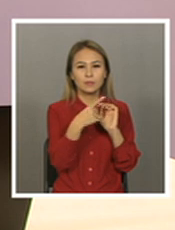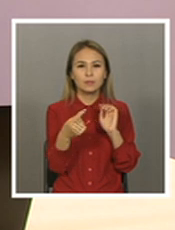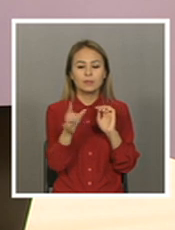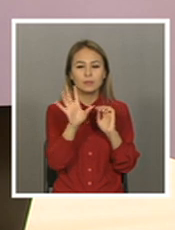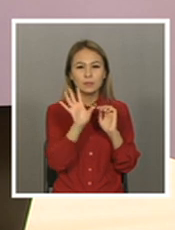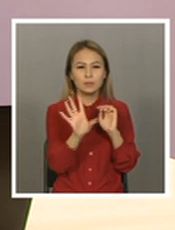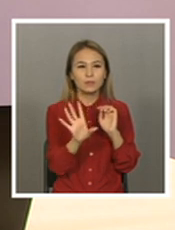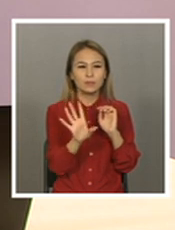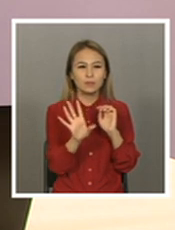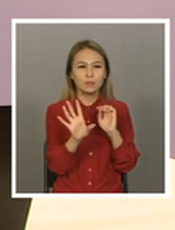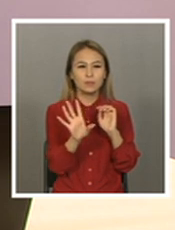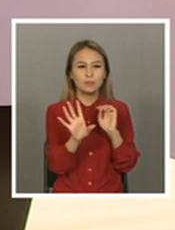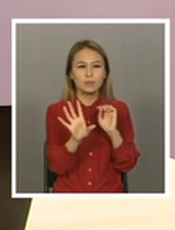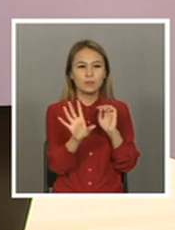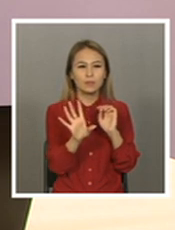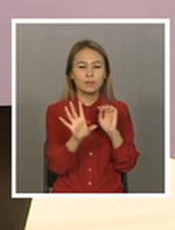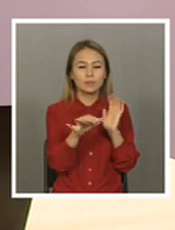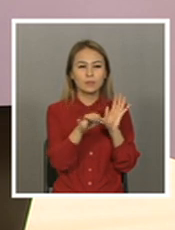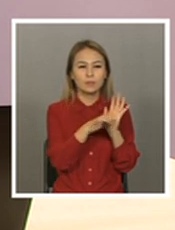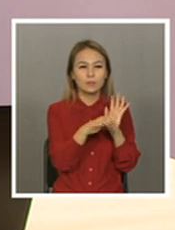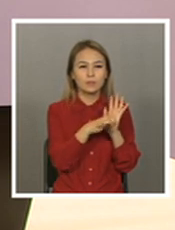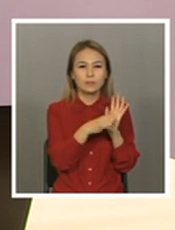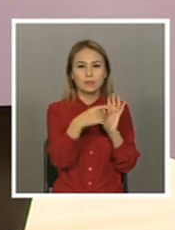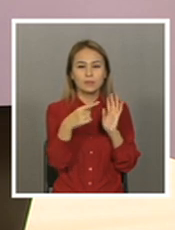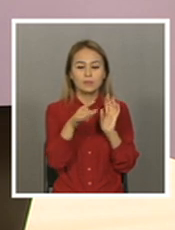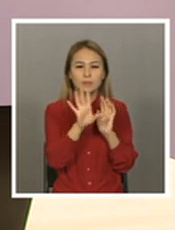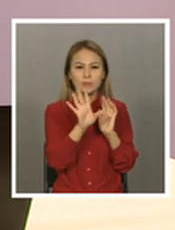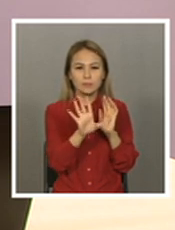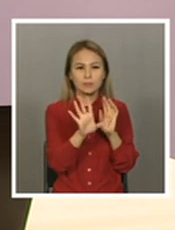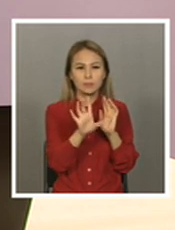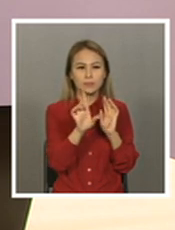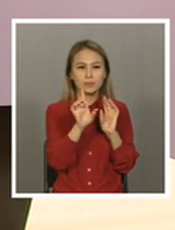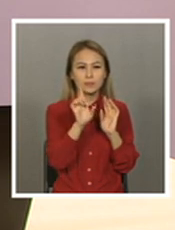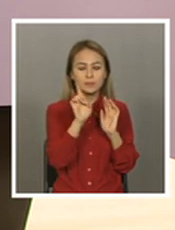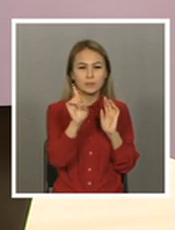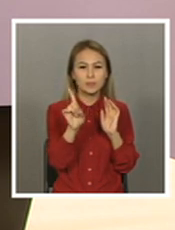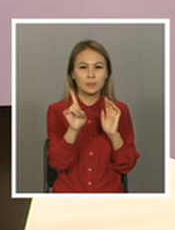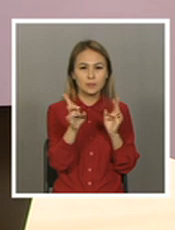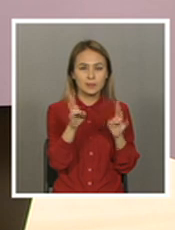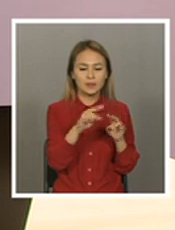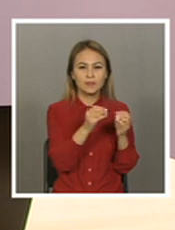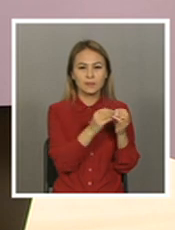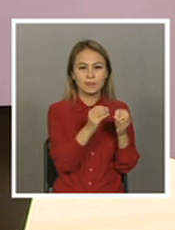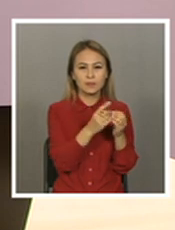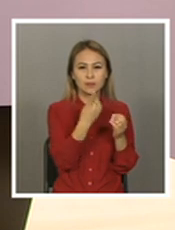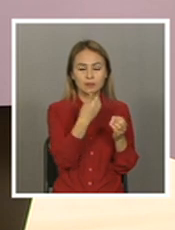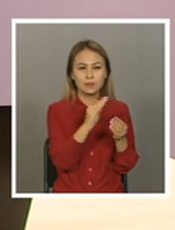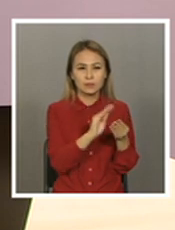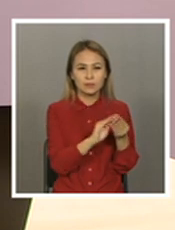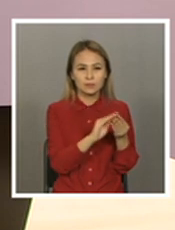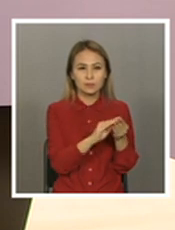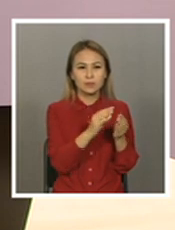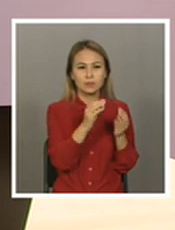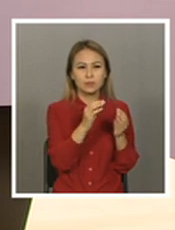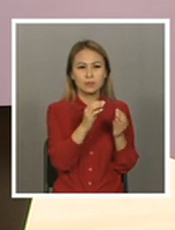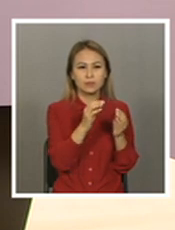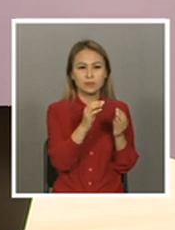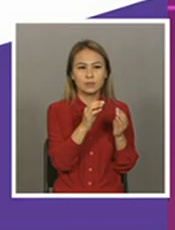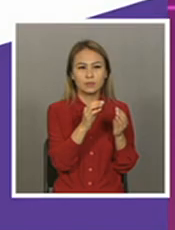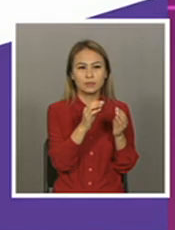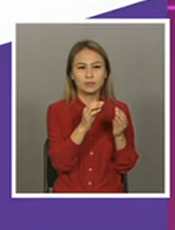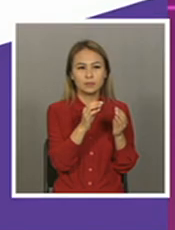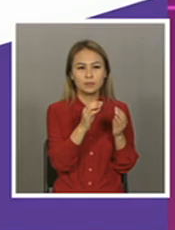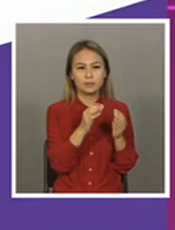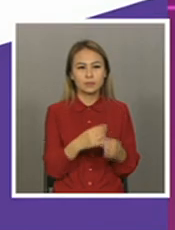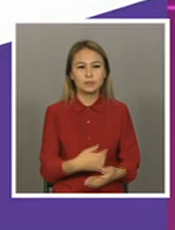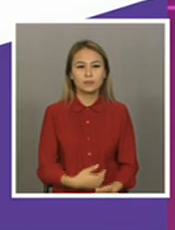5-тің айырмасы. Бірліктен бірлікті азайтамыз. Ондық өзгерсіз қалады. 16 мен 5-тің айырмасы